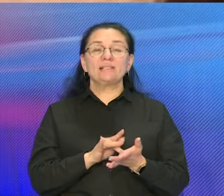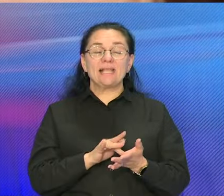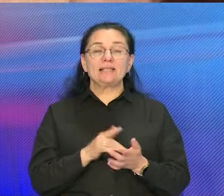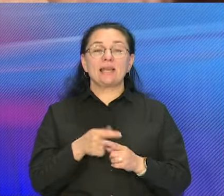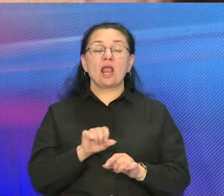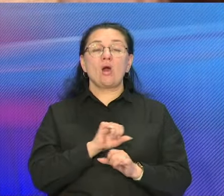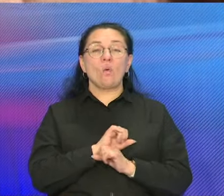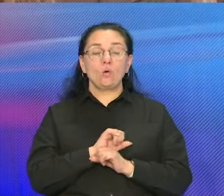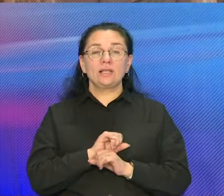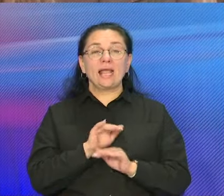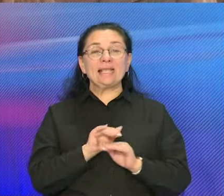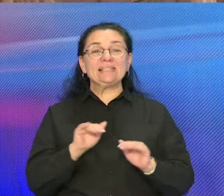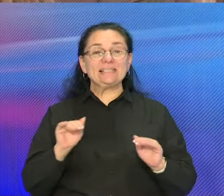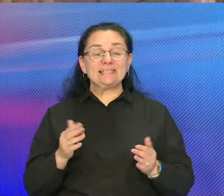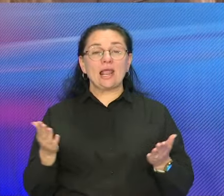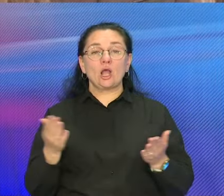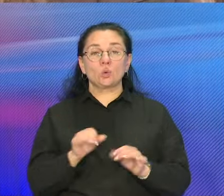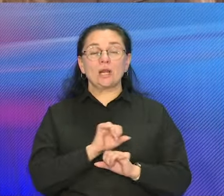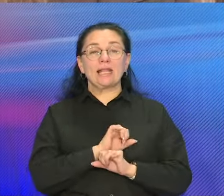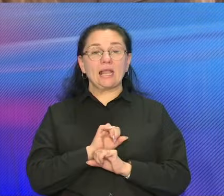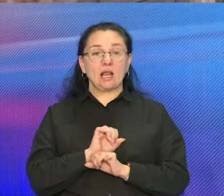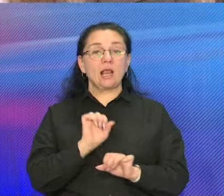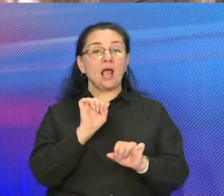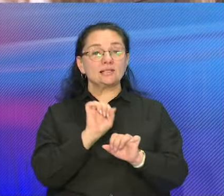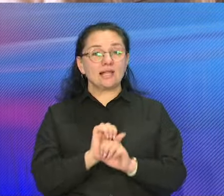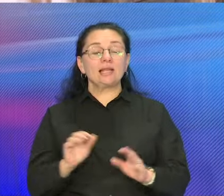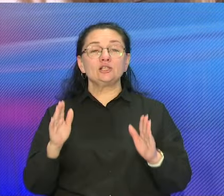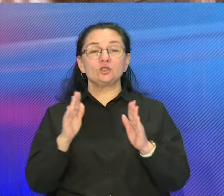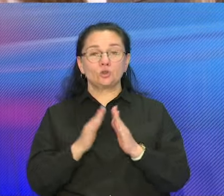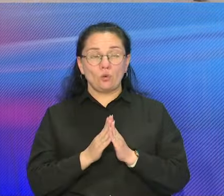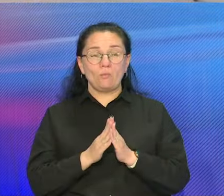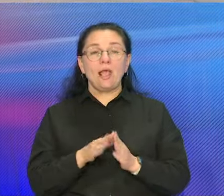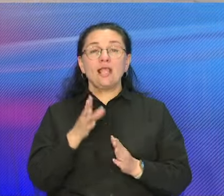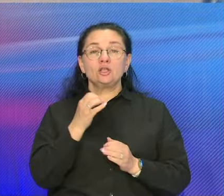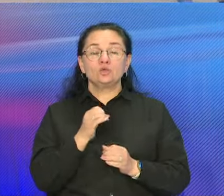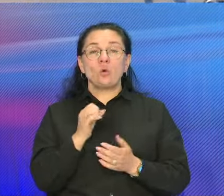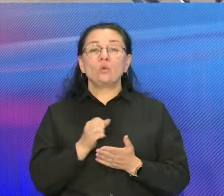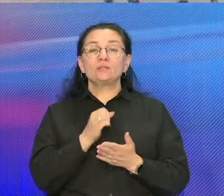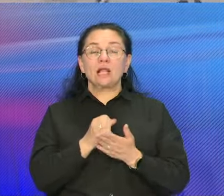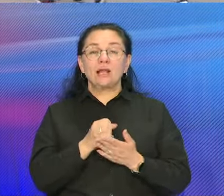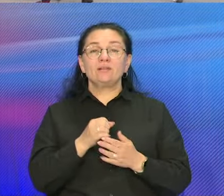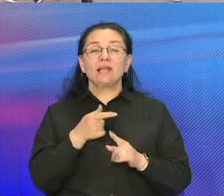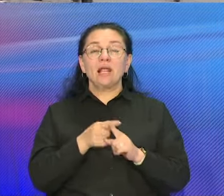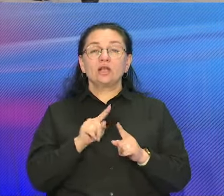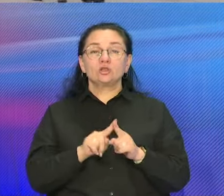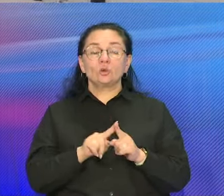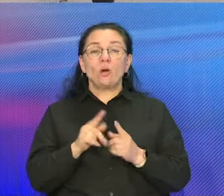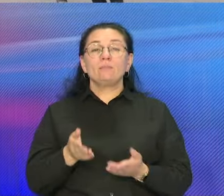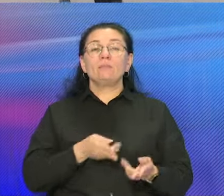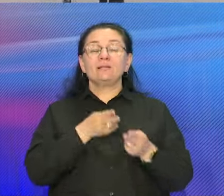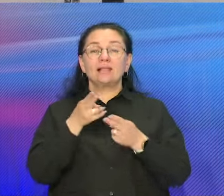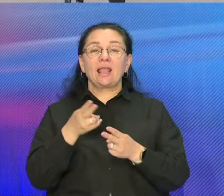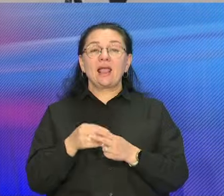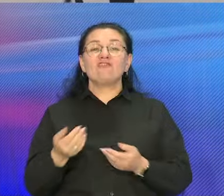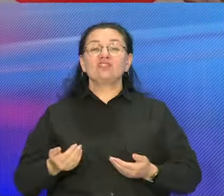отпочинкам и детей Які однаканикулах засталися дома Зусім худка специалисты установ додатковой эдукации Завитаюць у городске